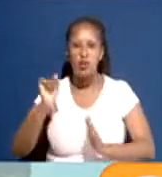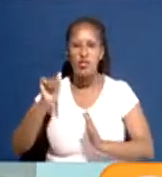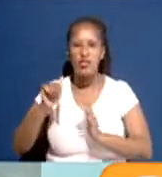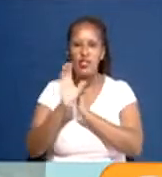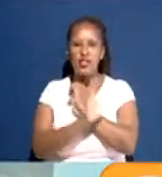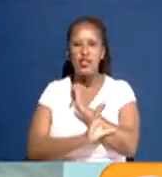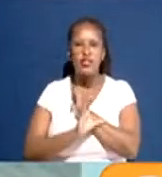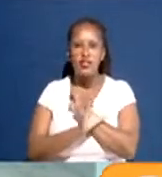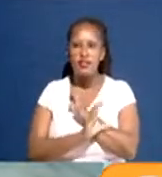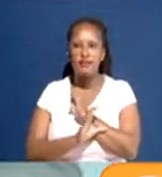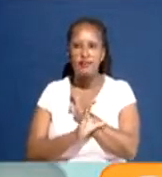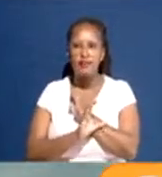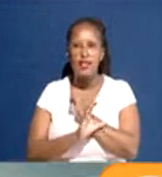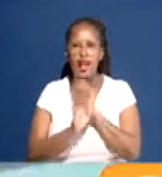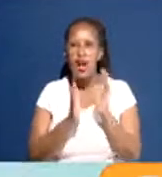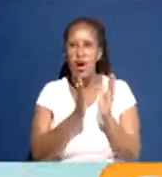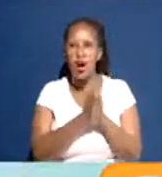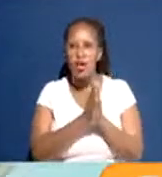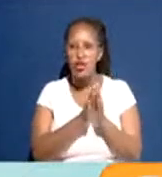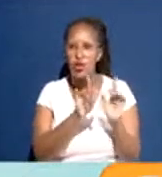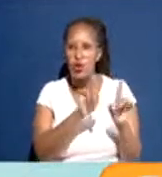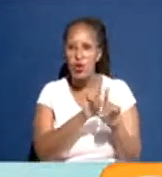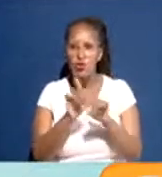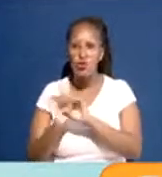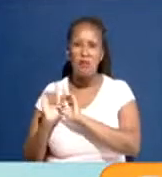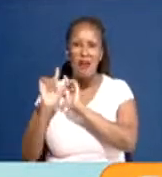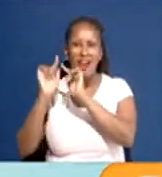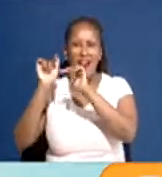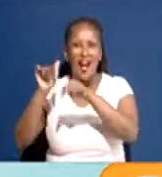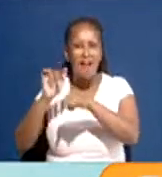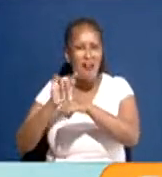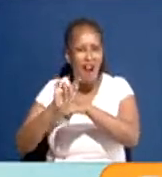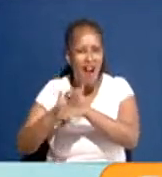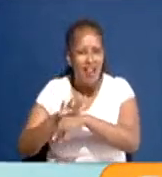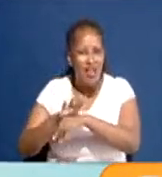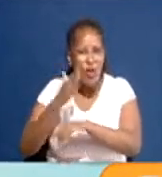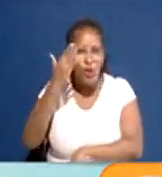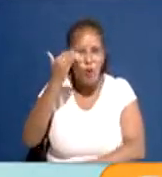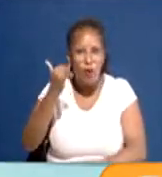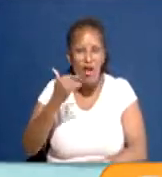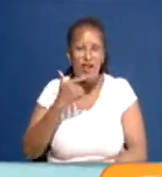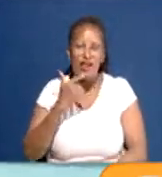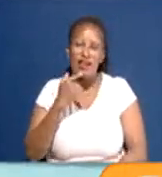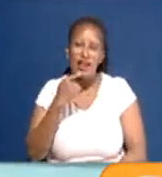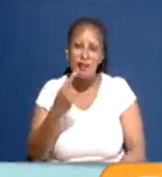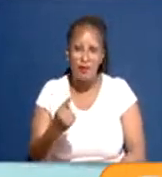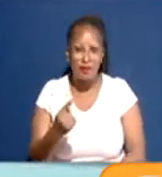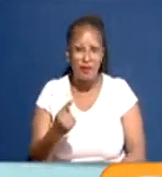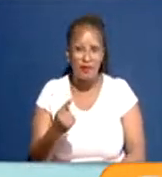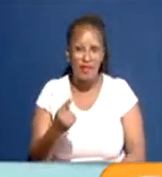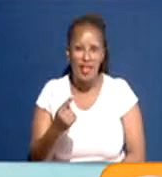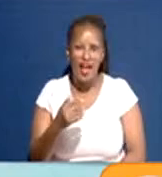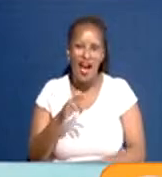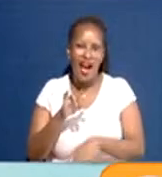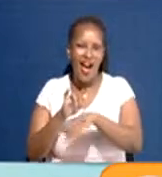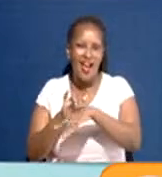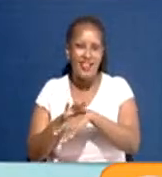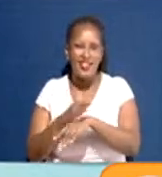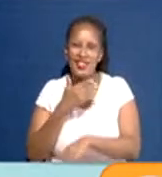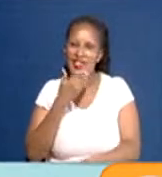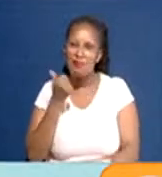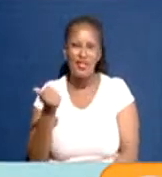Kenya. Na nimekuja mapema kwa sababu nimeambiwa mapema ndio